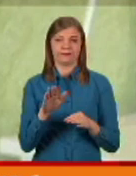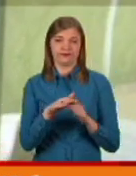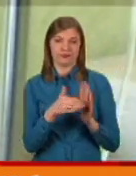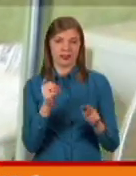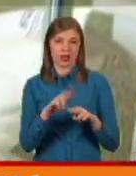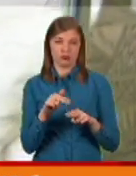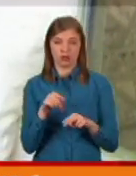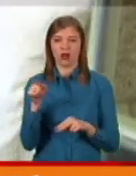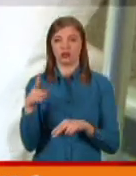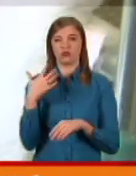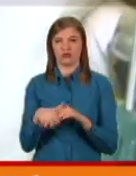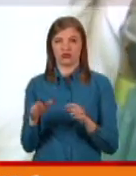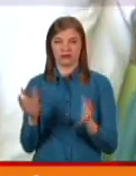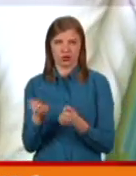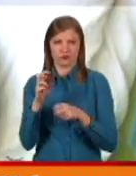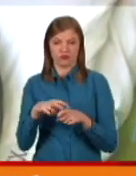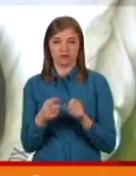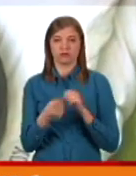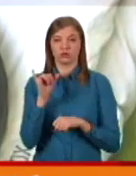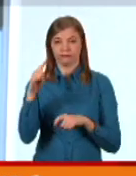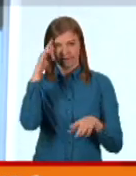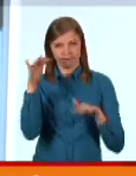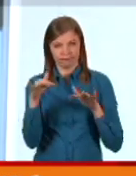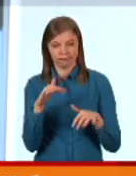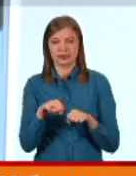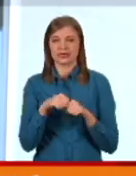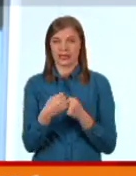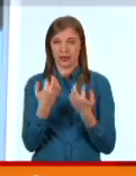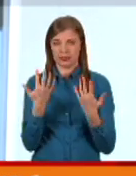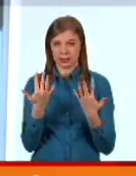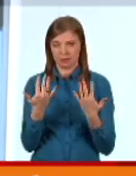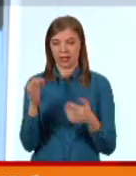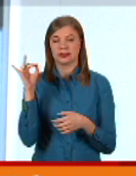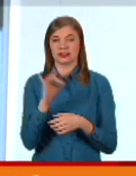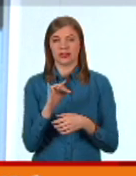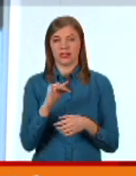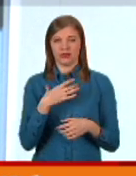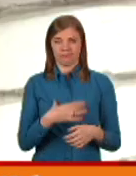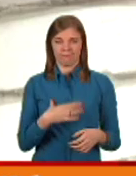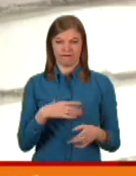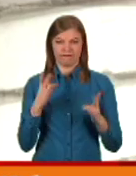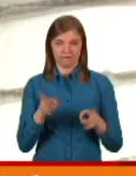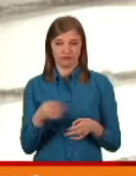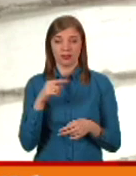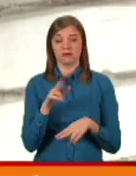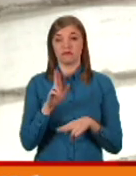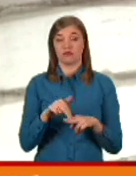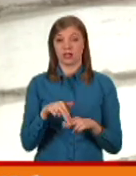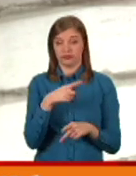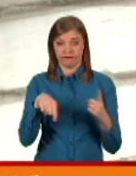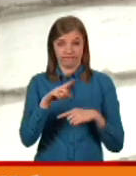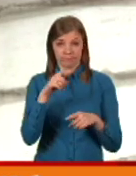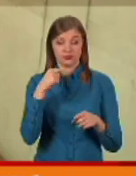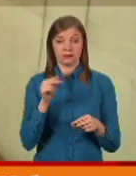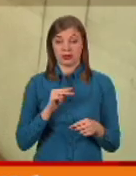а Євгена вже рятували колеги. У чоловіка виявили струс мозку, зламані пальці на руці і забиття грудної клітки. Працівники лікарні приголомшені,